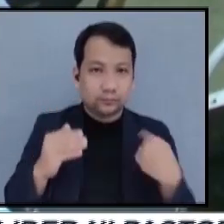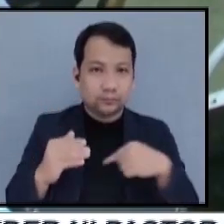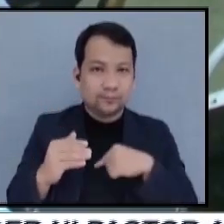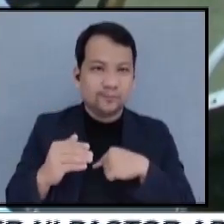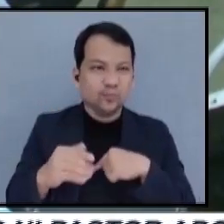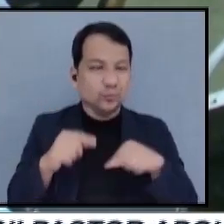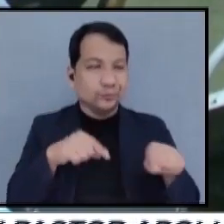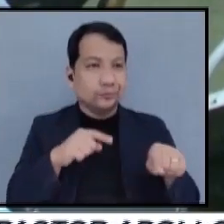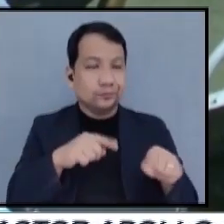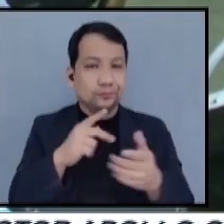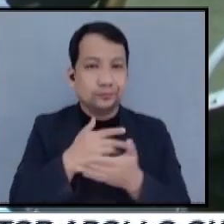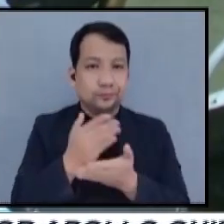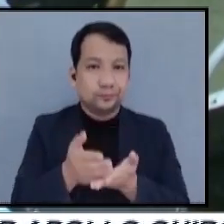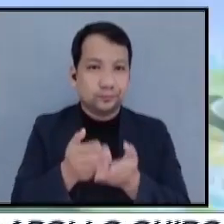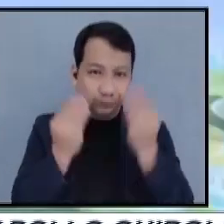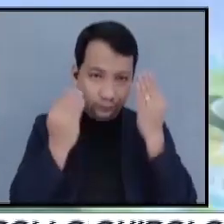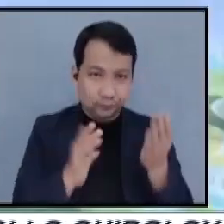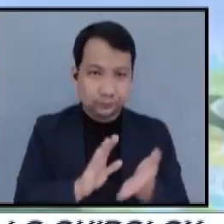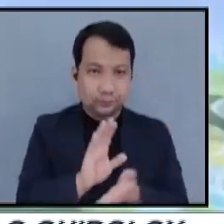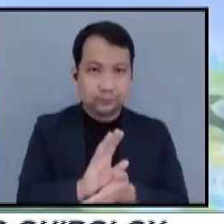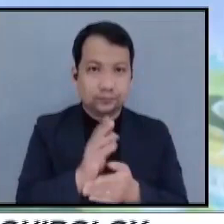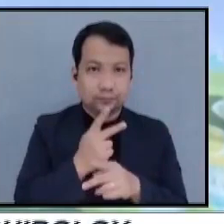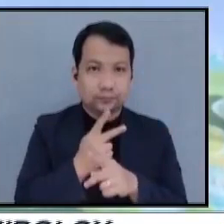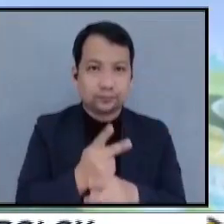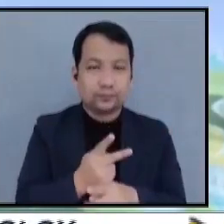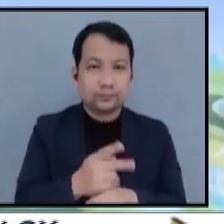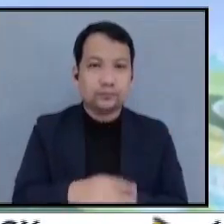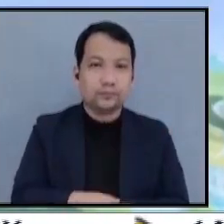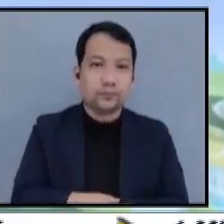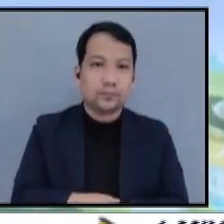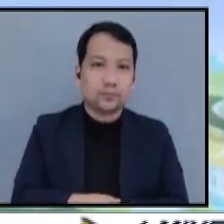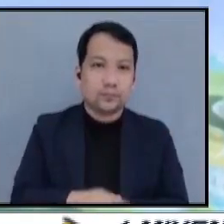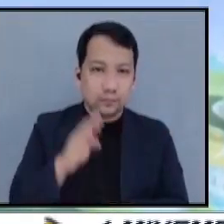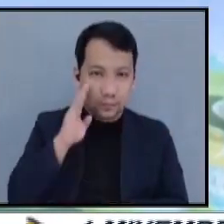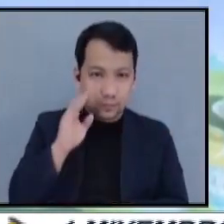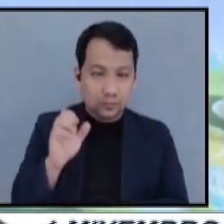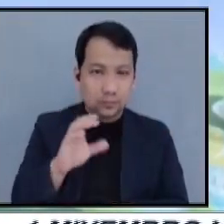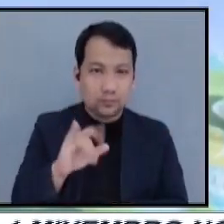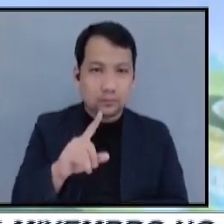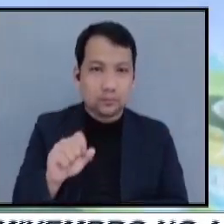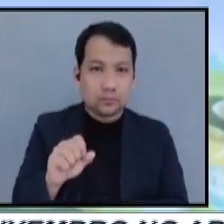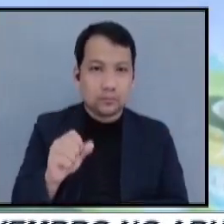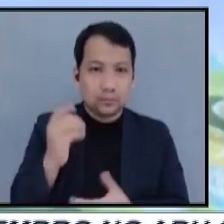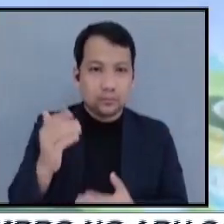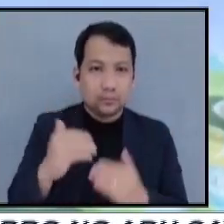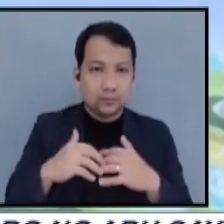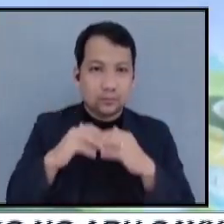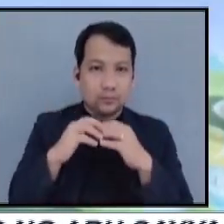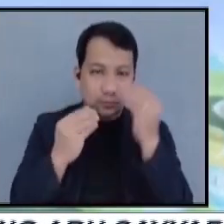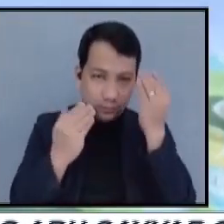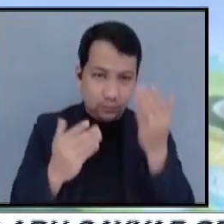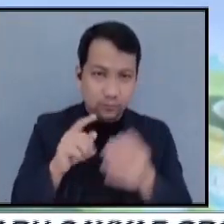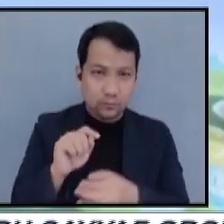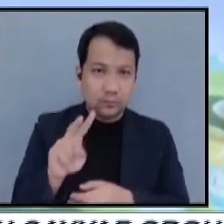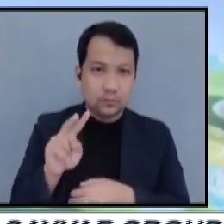kundi kasama na yung protection. Vel Custodio, para sa Pambansang TV, sa Bagong Pilipinas.